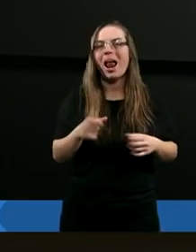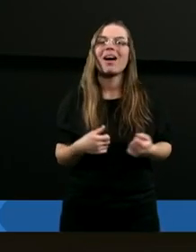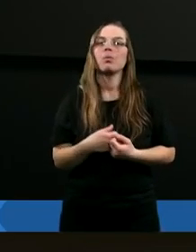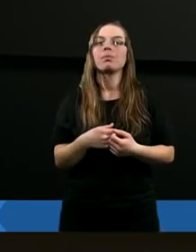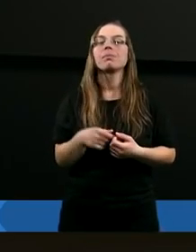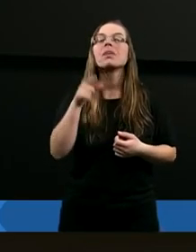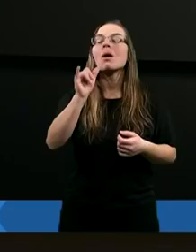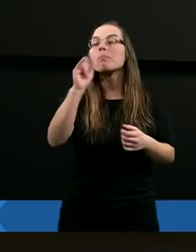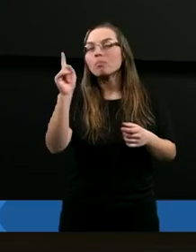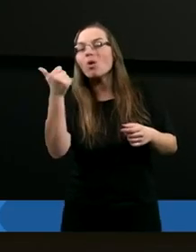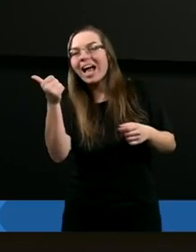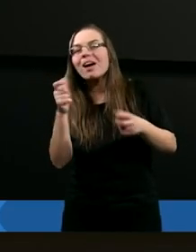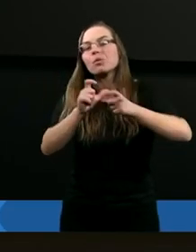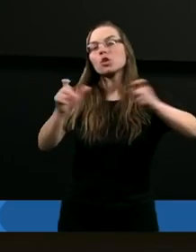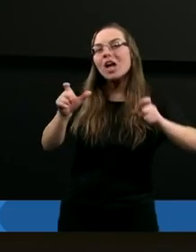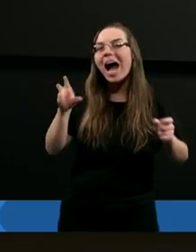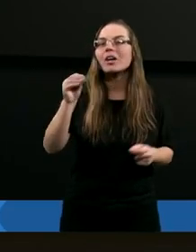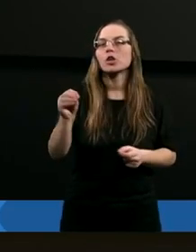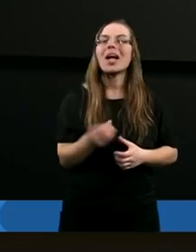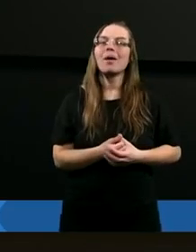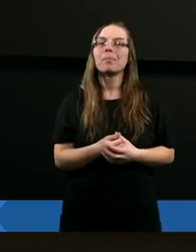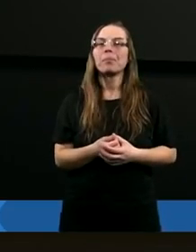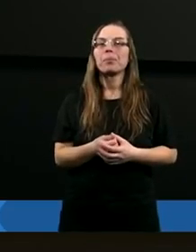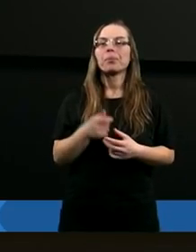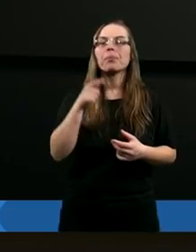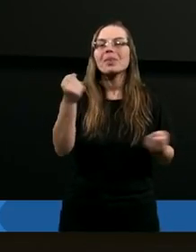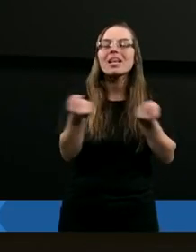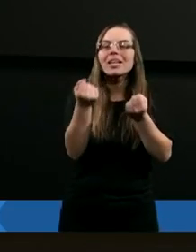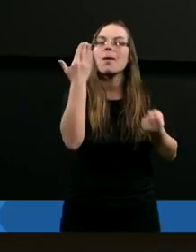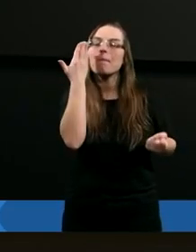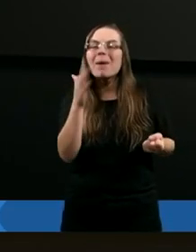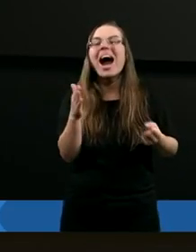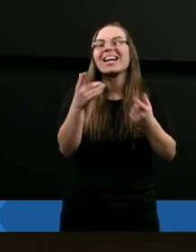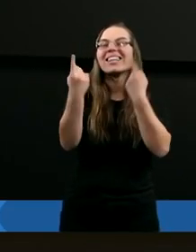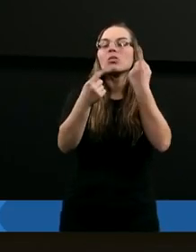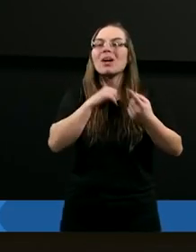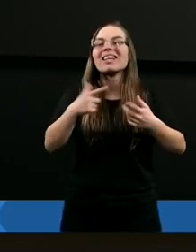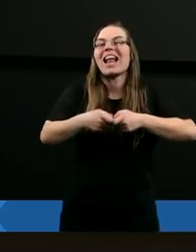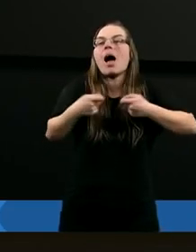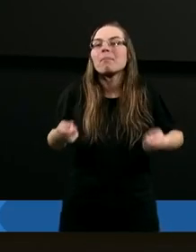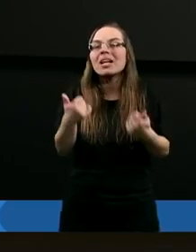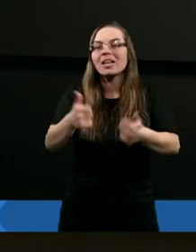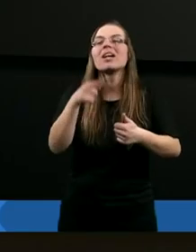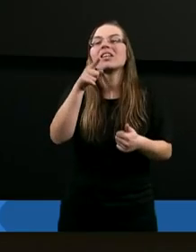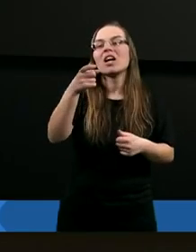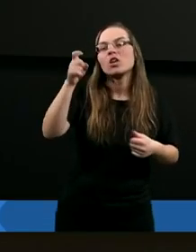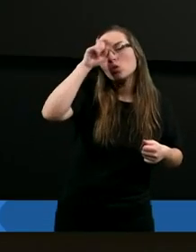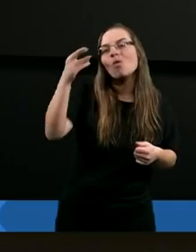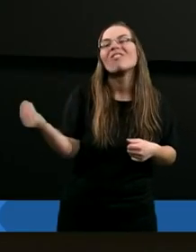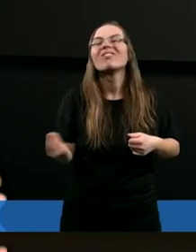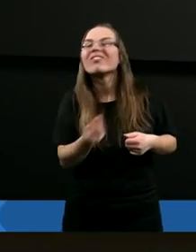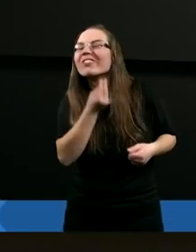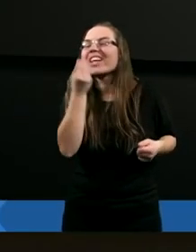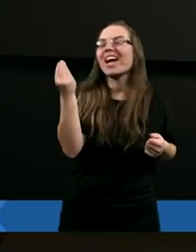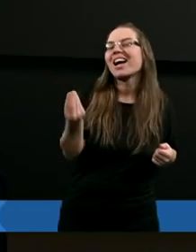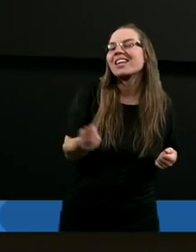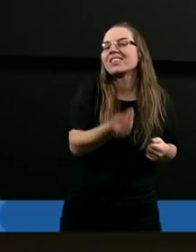Po jakimś czasie jeszcze sytuacja stała się bardziej napięta, dlatego że ten człowiek no i jeszcze